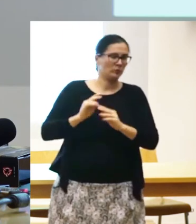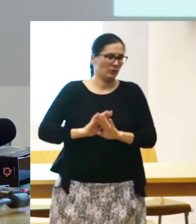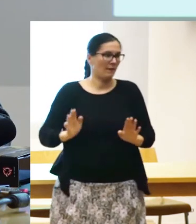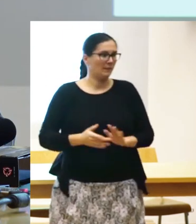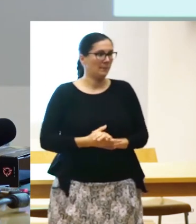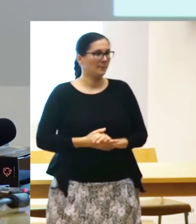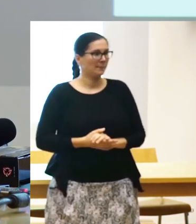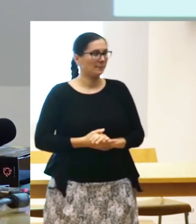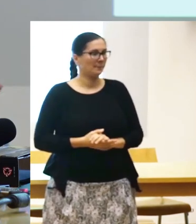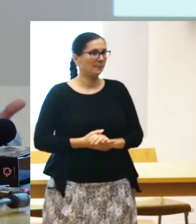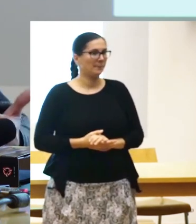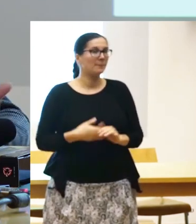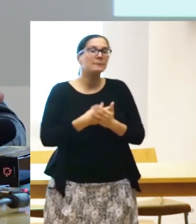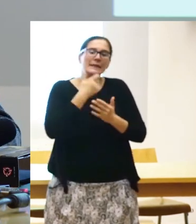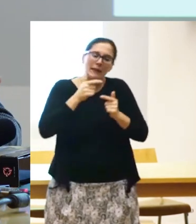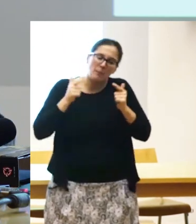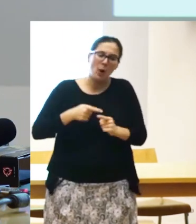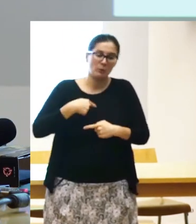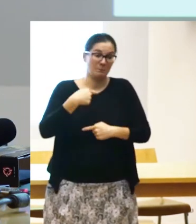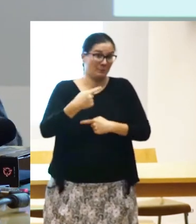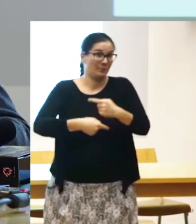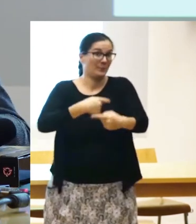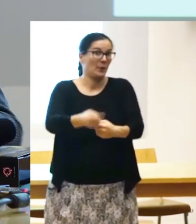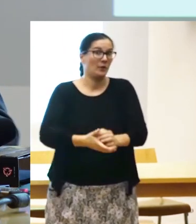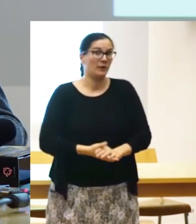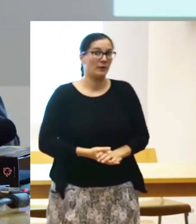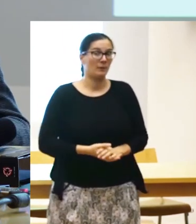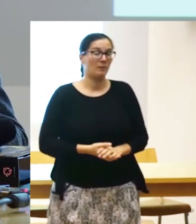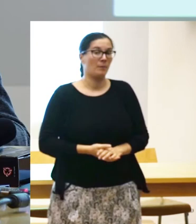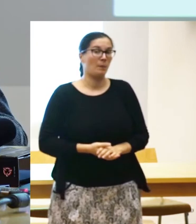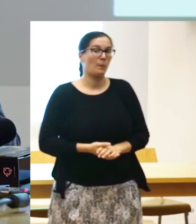nějakým způsobem podporovat vlastně tím, že to má nějaký jakoby